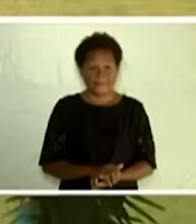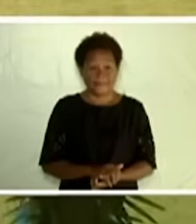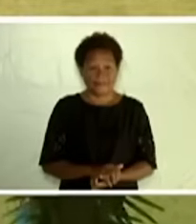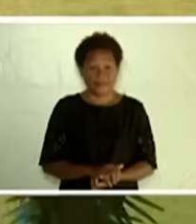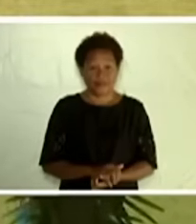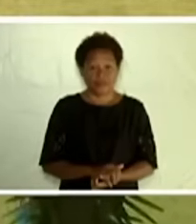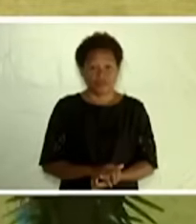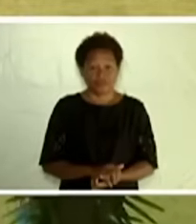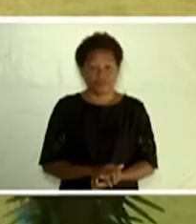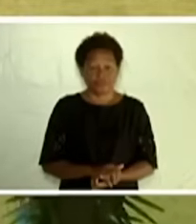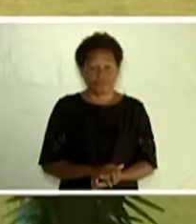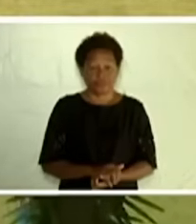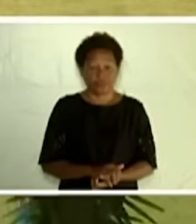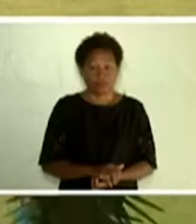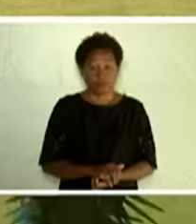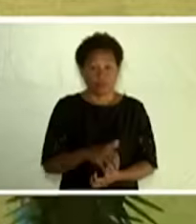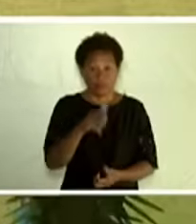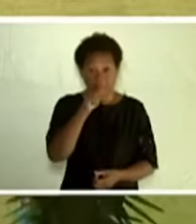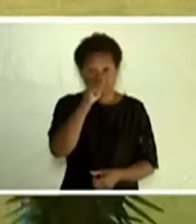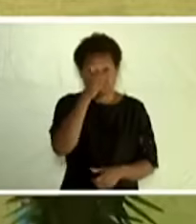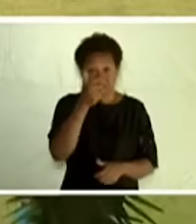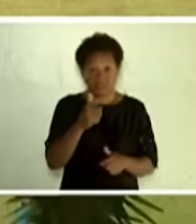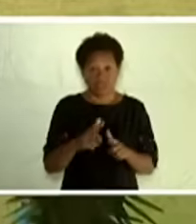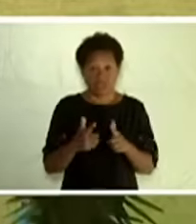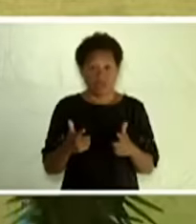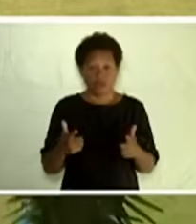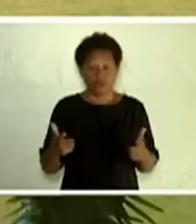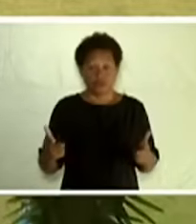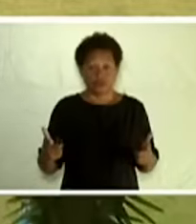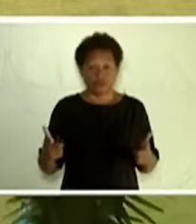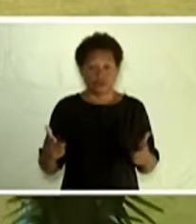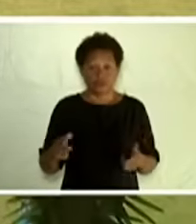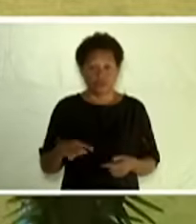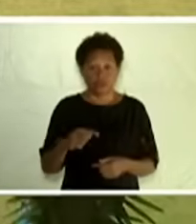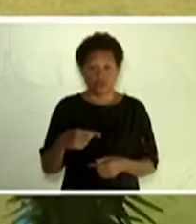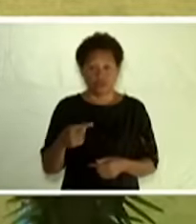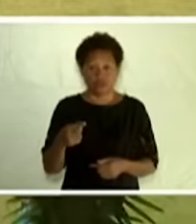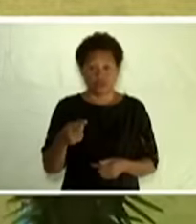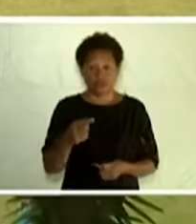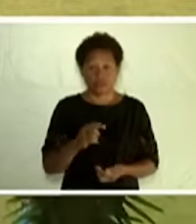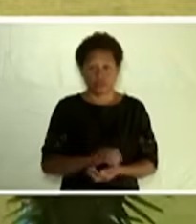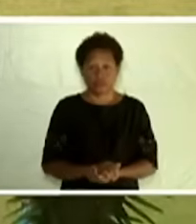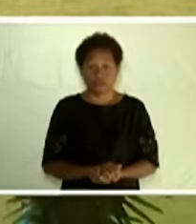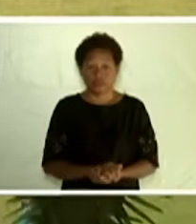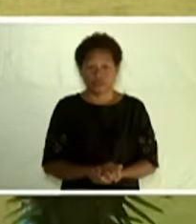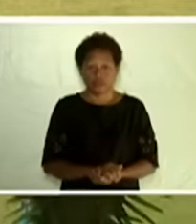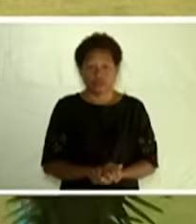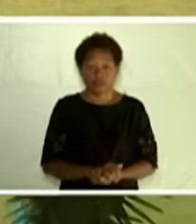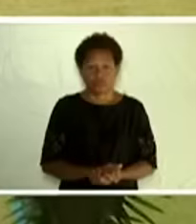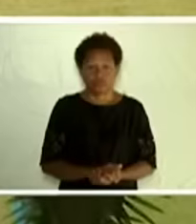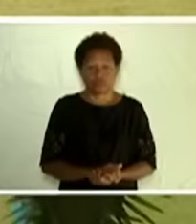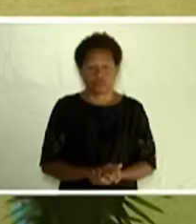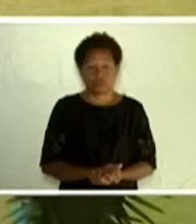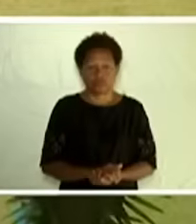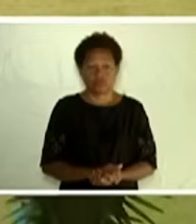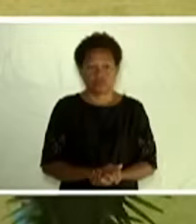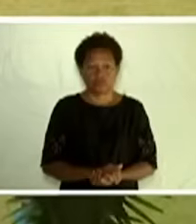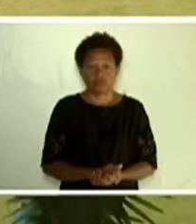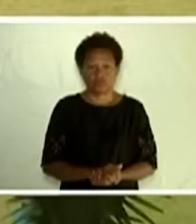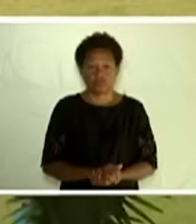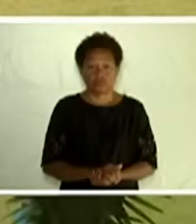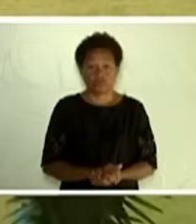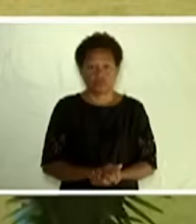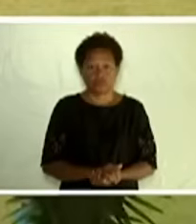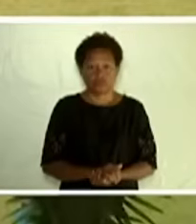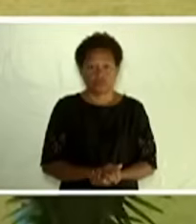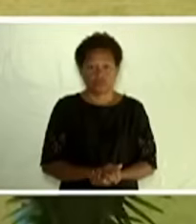रहे हैं और ये एक ऐसा मौका है एक ऐसा अवसर है ये एल्बर्ट पार्क ऐसा ऐतिहासिक पार्क है जहाँ